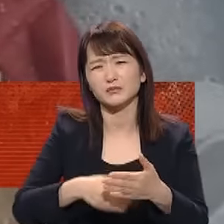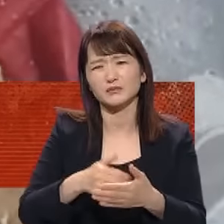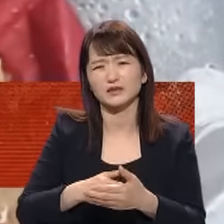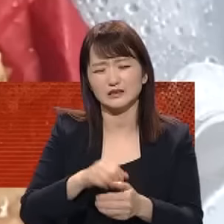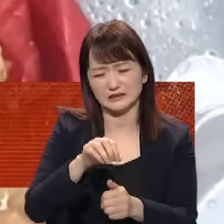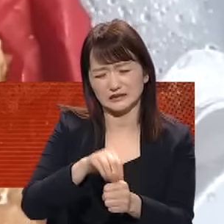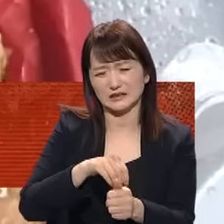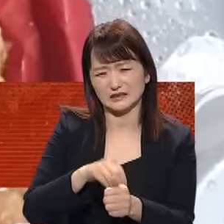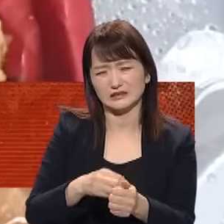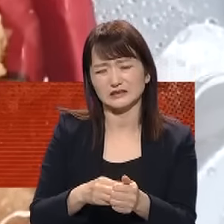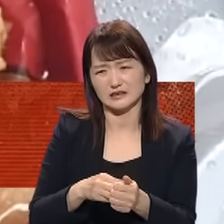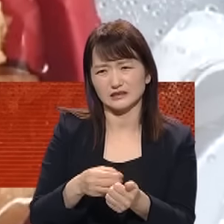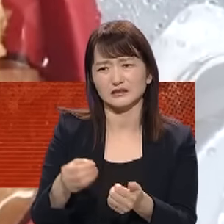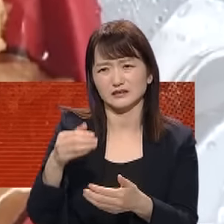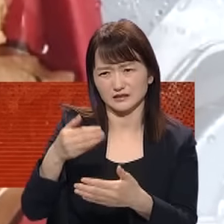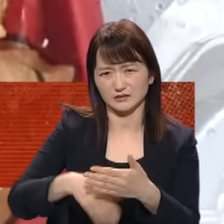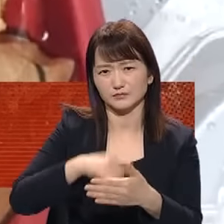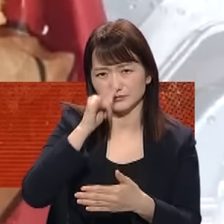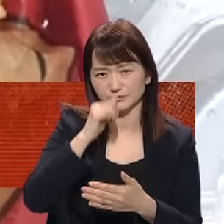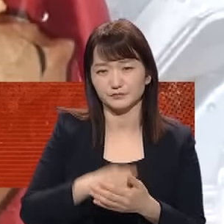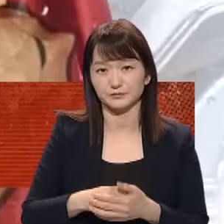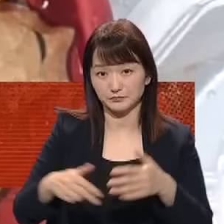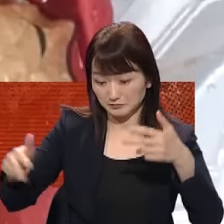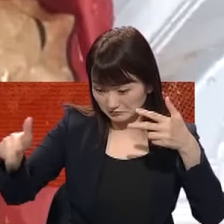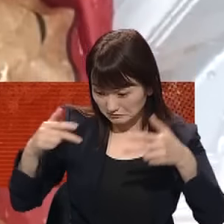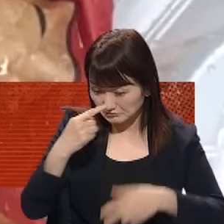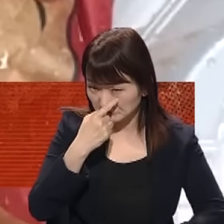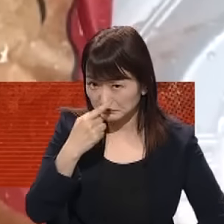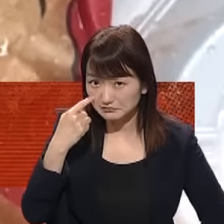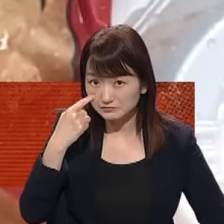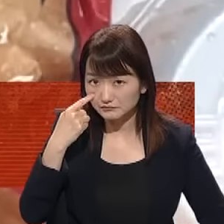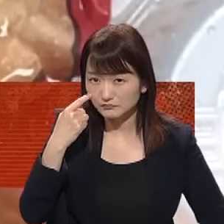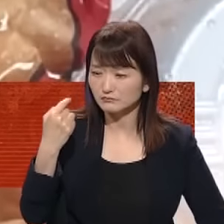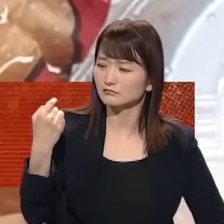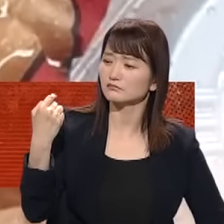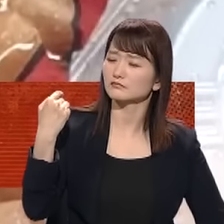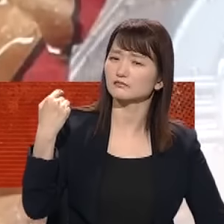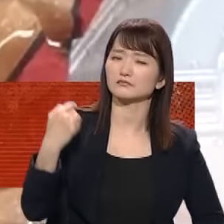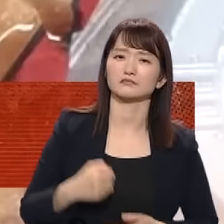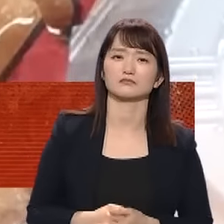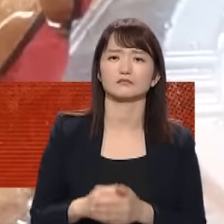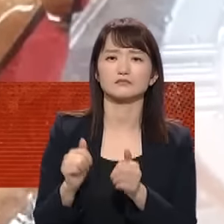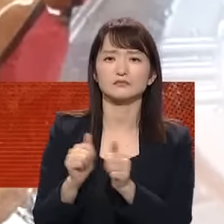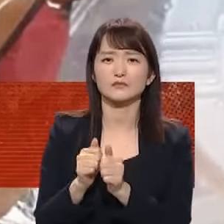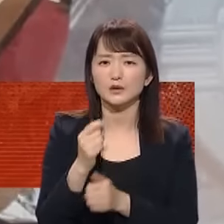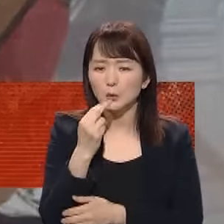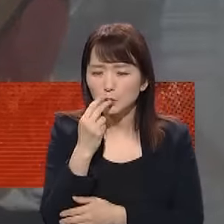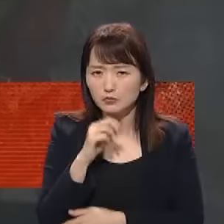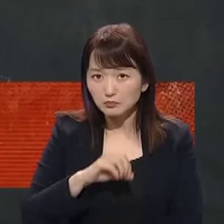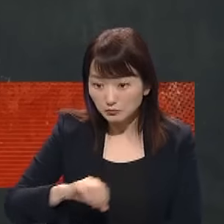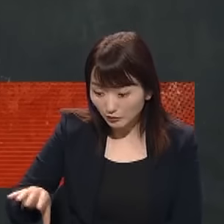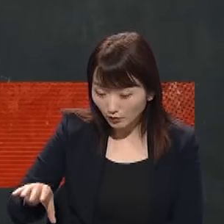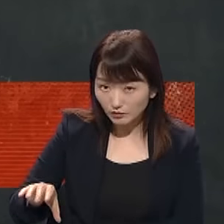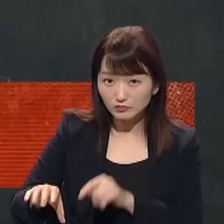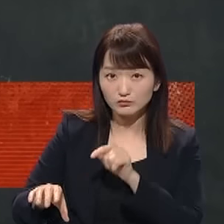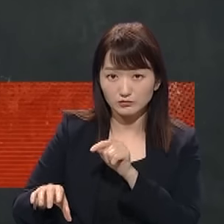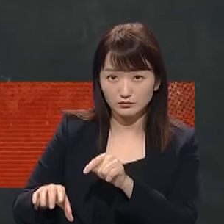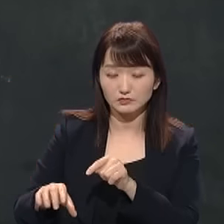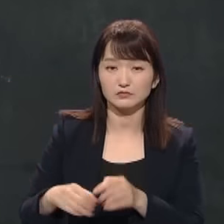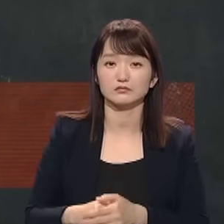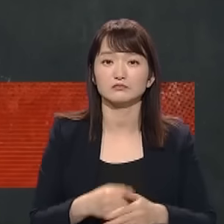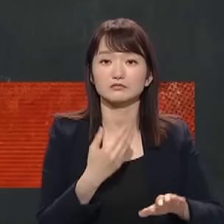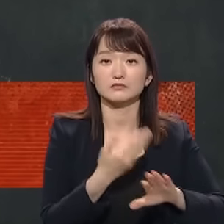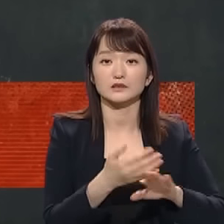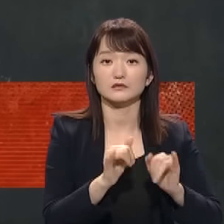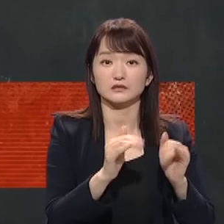그대로 들어있었습니다. CCTV 영상을 확인해봤더니 전날 밤 한 남성이 봉투를 버리고 간 거였는데요. 다른